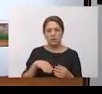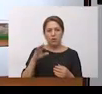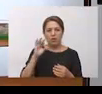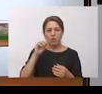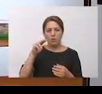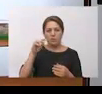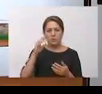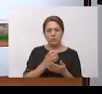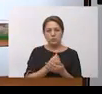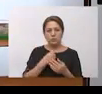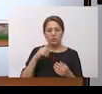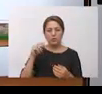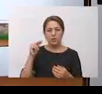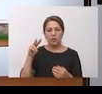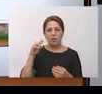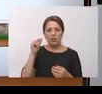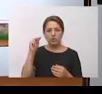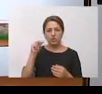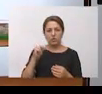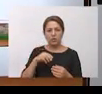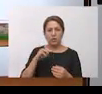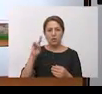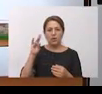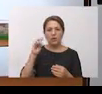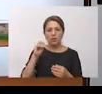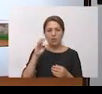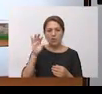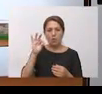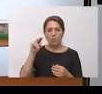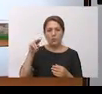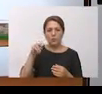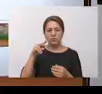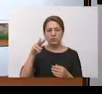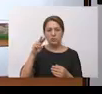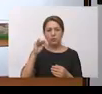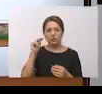обобщенно личные и безличные предложения.